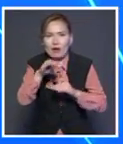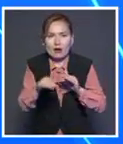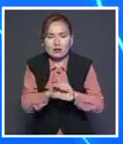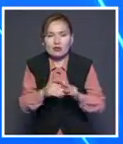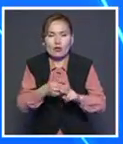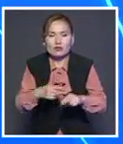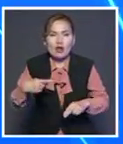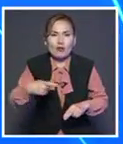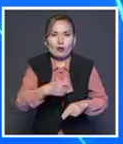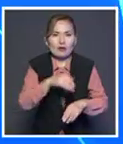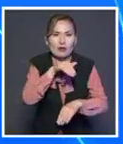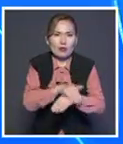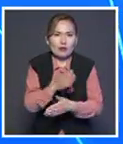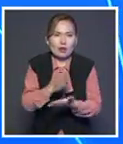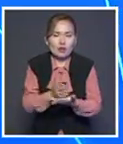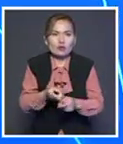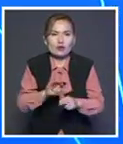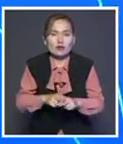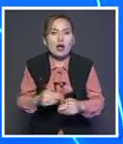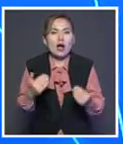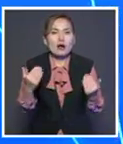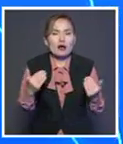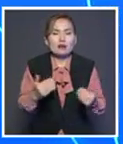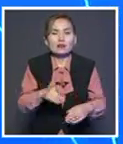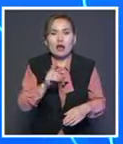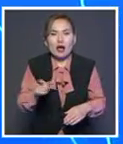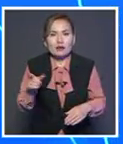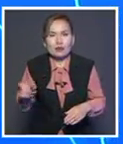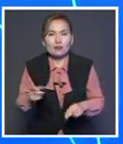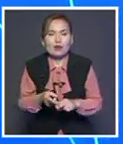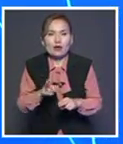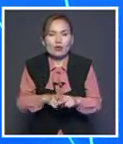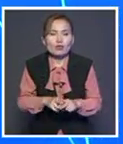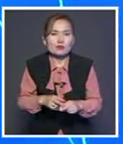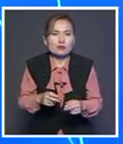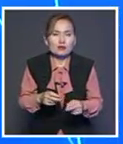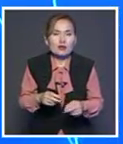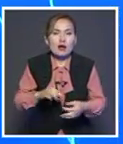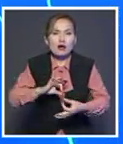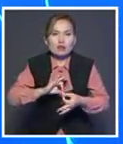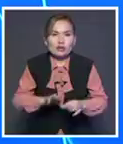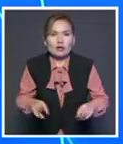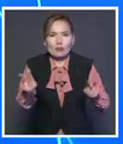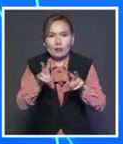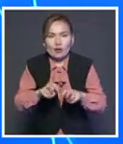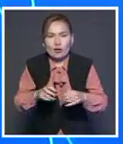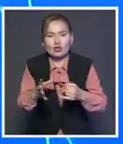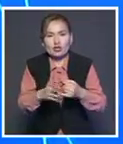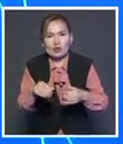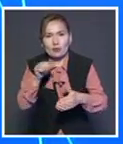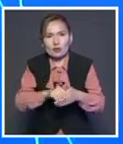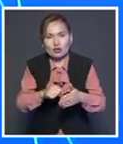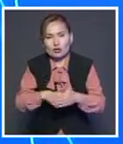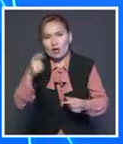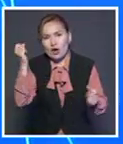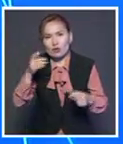топырақты арнайы зертханада зерттеп көрмек. Ал талап орындалмаса, тұрғындарға айыппұл төлеуге тура келеді. Семей аумақтық инспекциясының